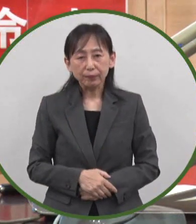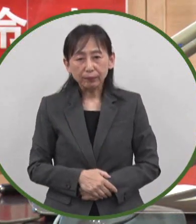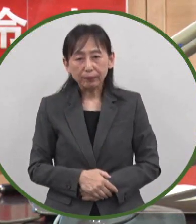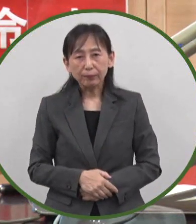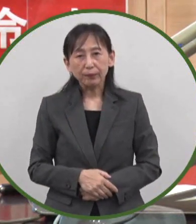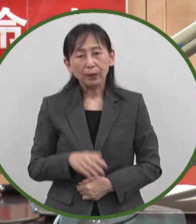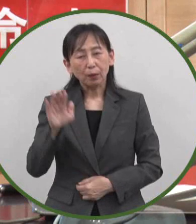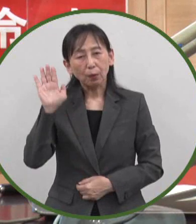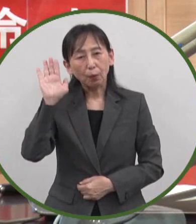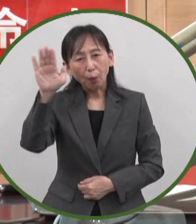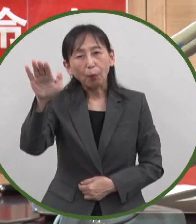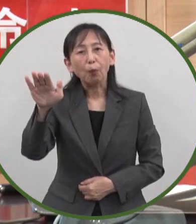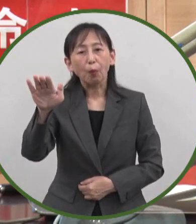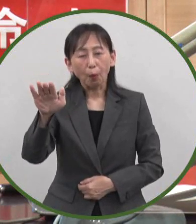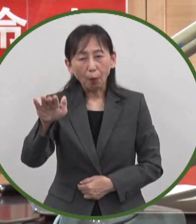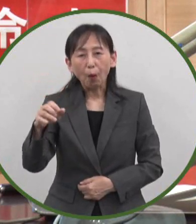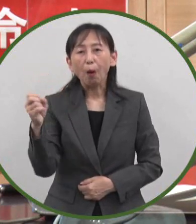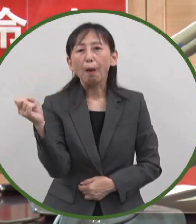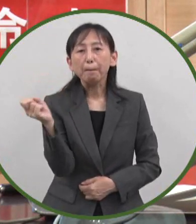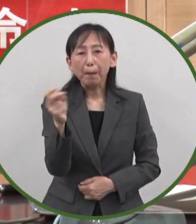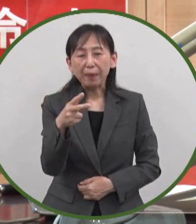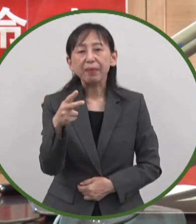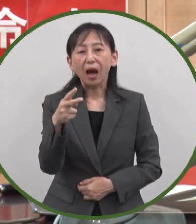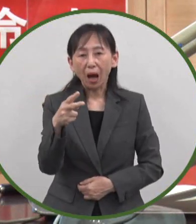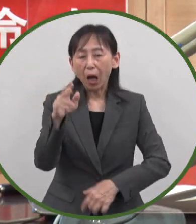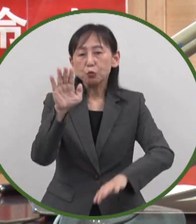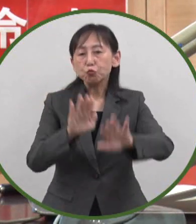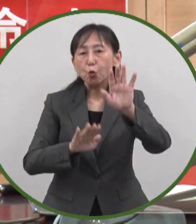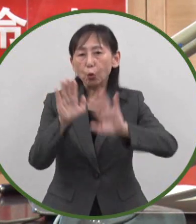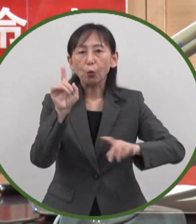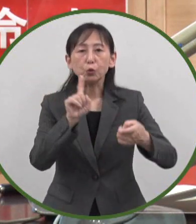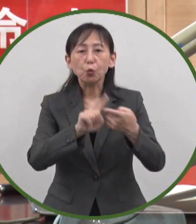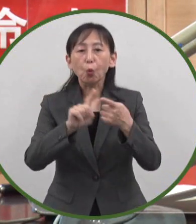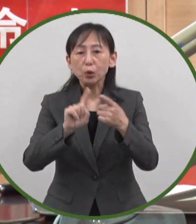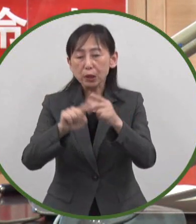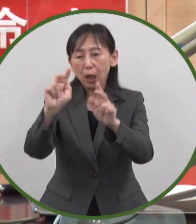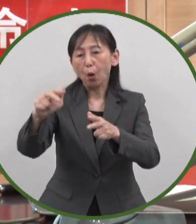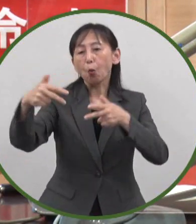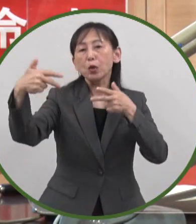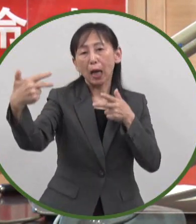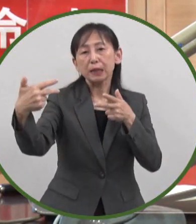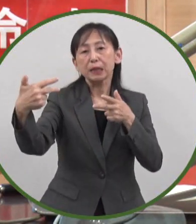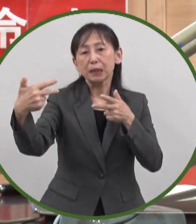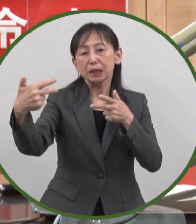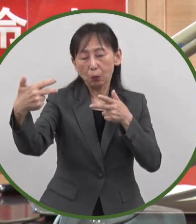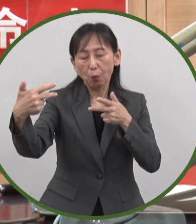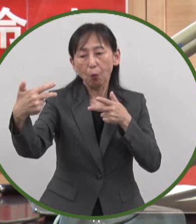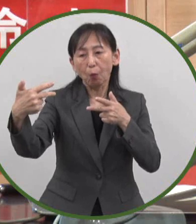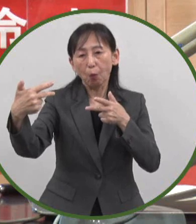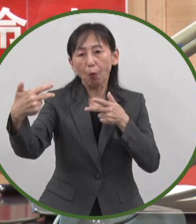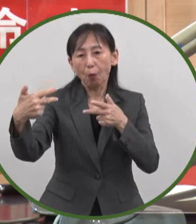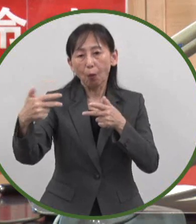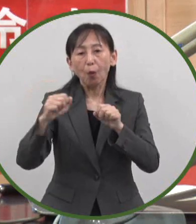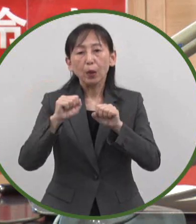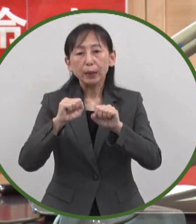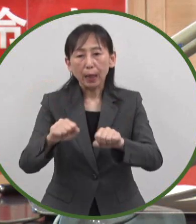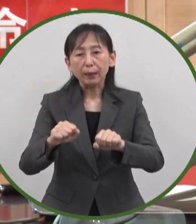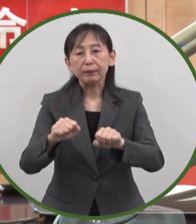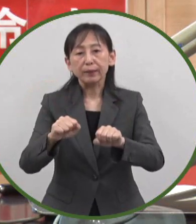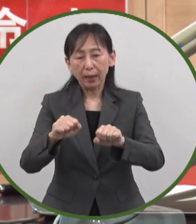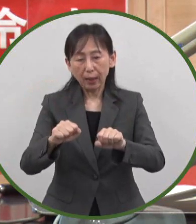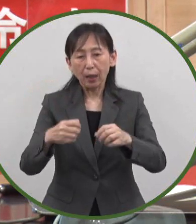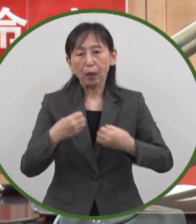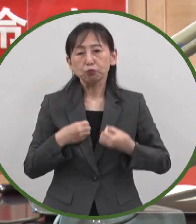ね、このオンライン授業などによるクラスター発生対策